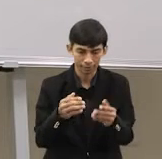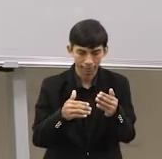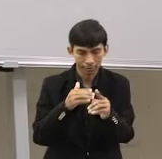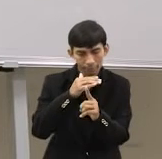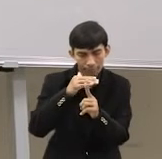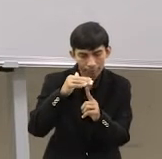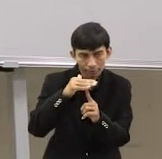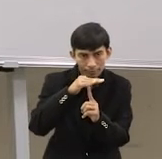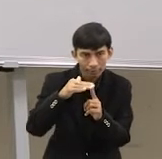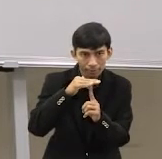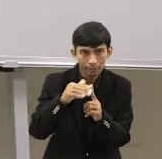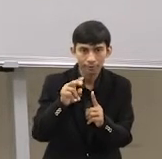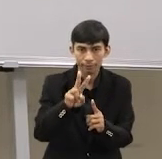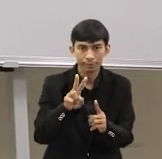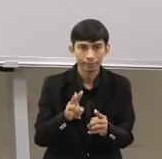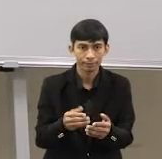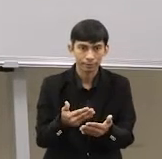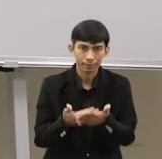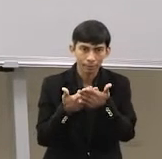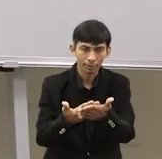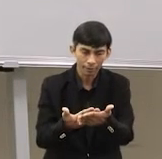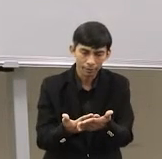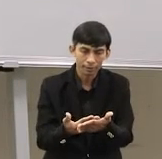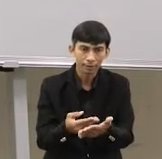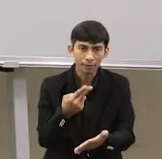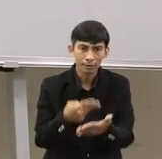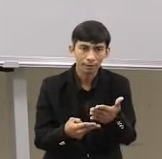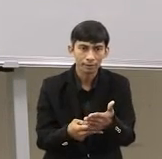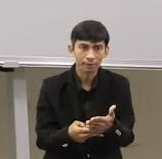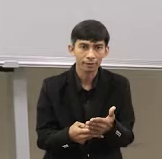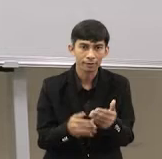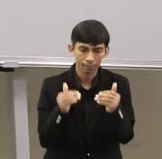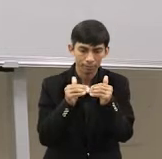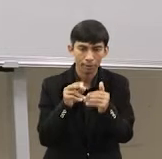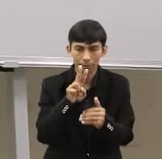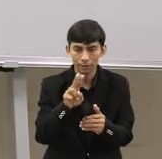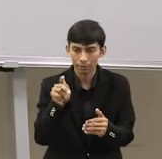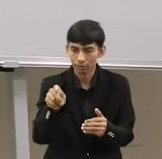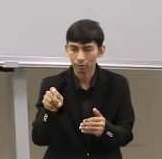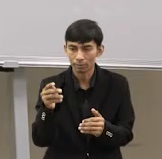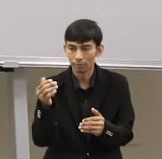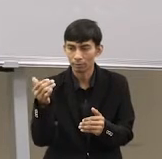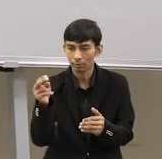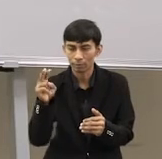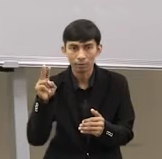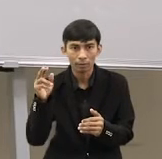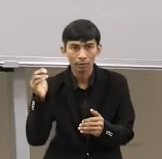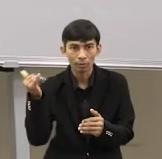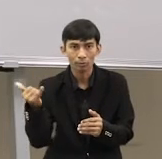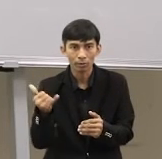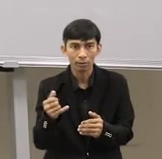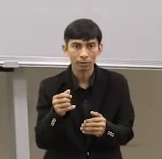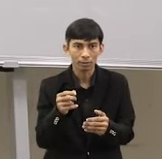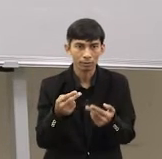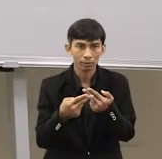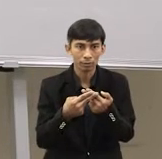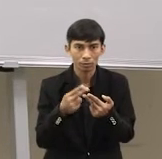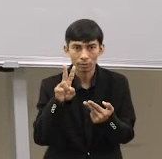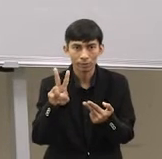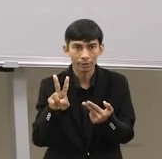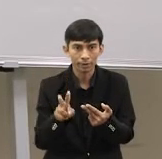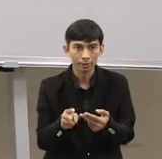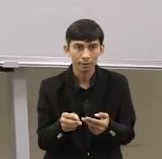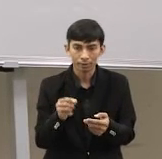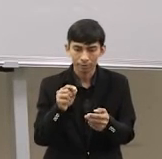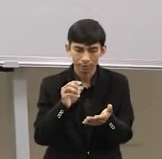pi chuyện của mùi dương bậc cao đấy để ai nâng pi chuyện của mùi bàn chà à tua thì pi có chi bộ mán ở chi chấm